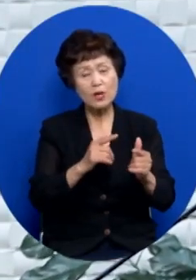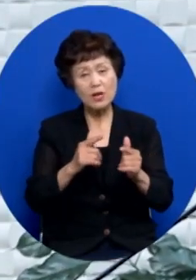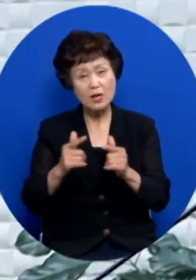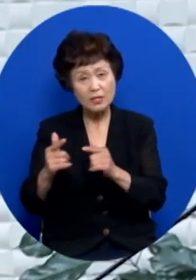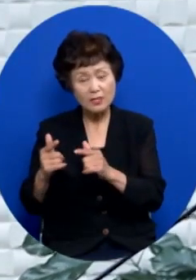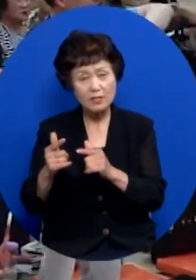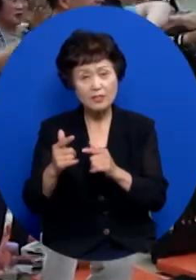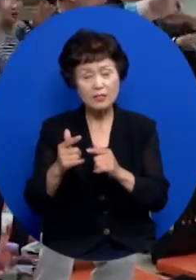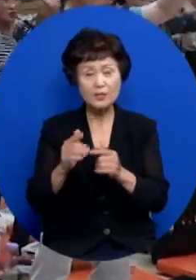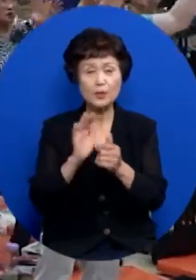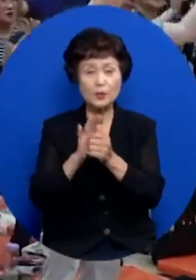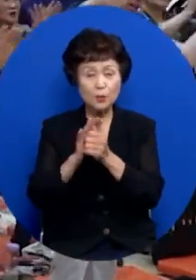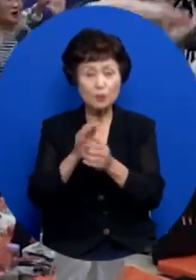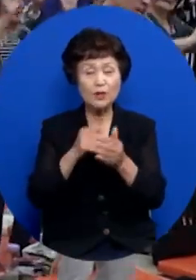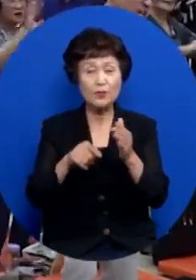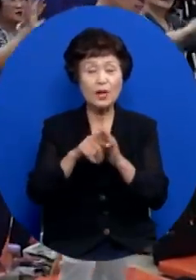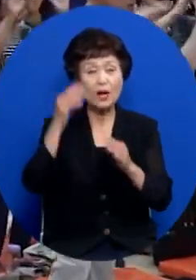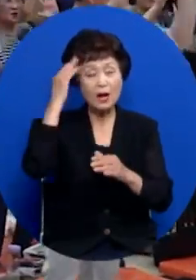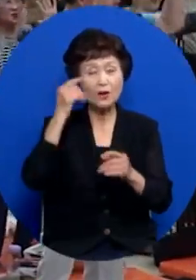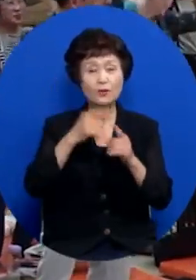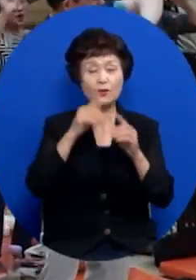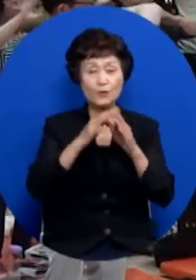인도하며 한국교회 회복과 부흥에 힘쓰고 있습니다